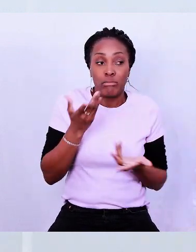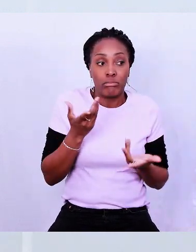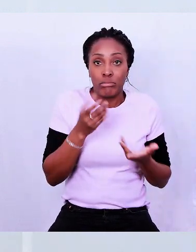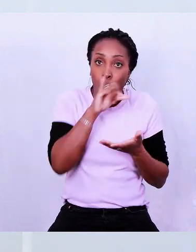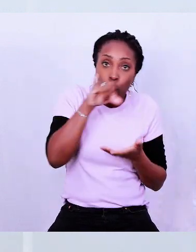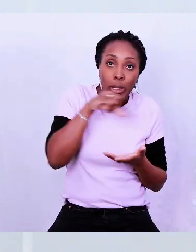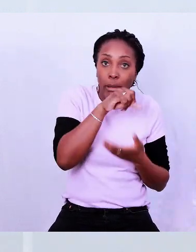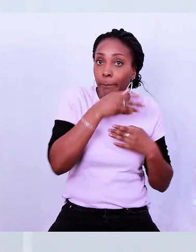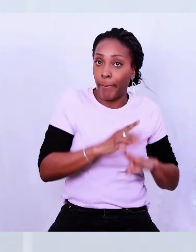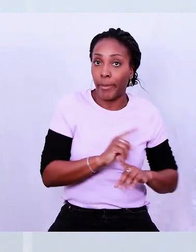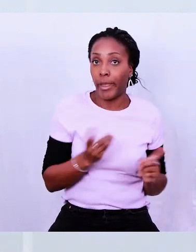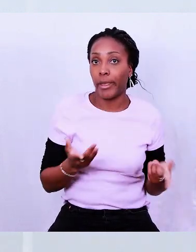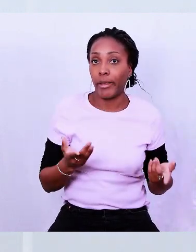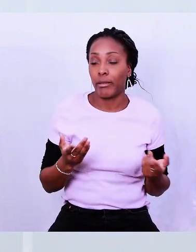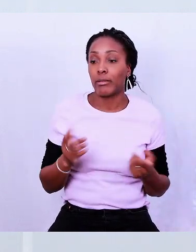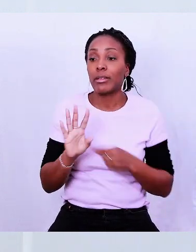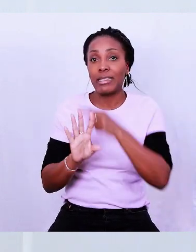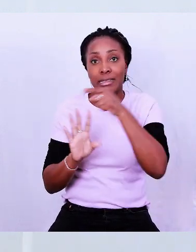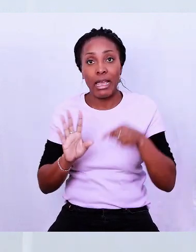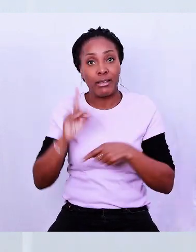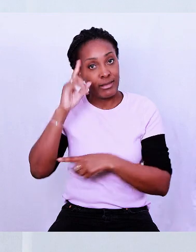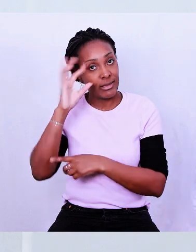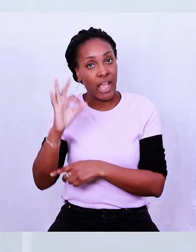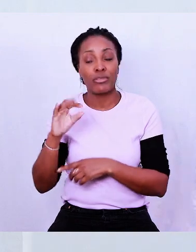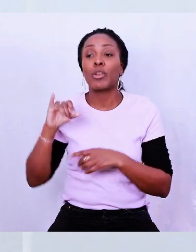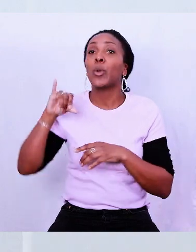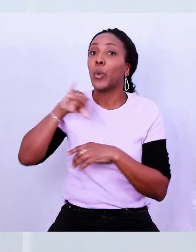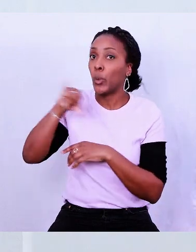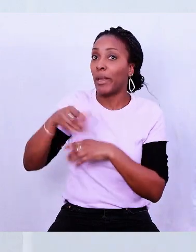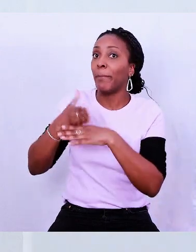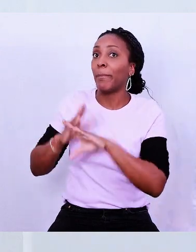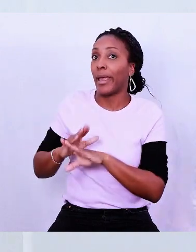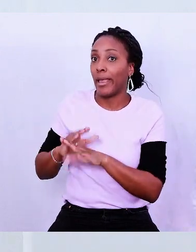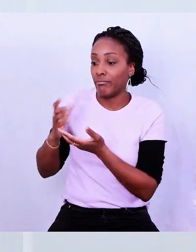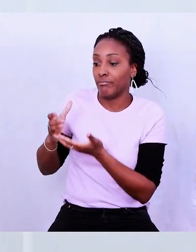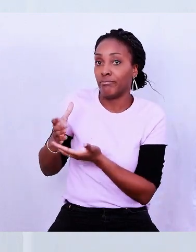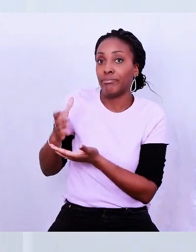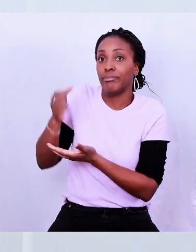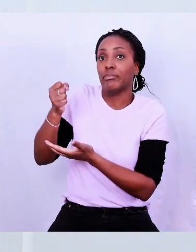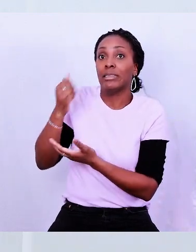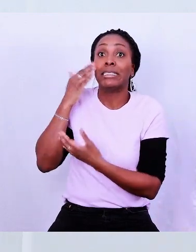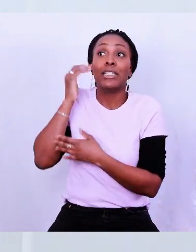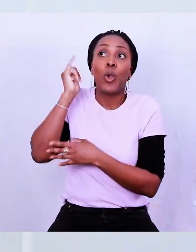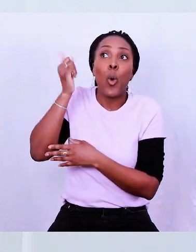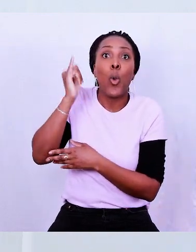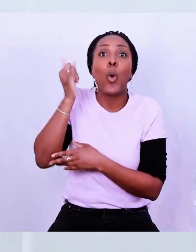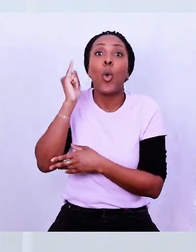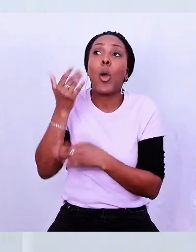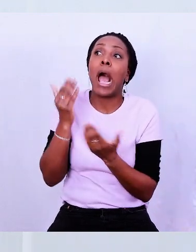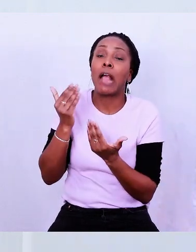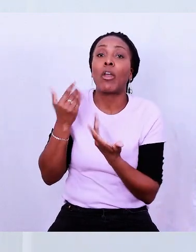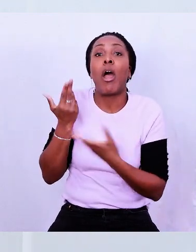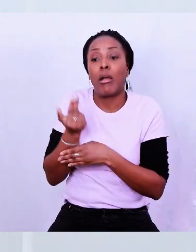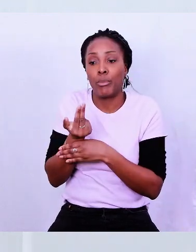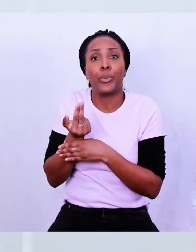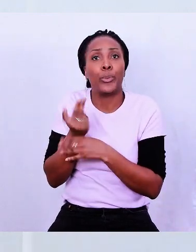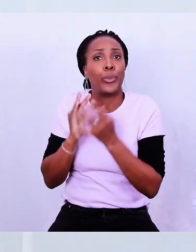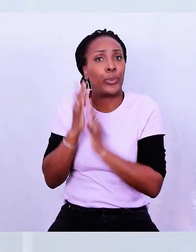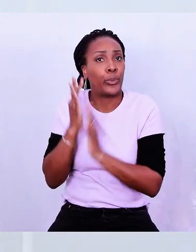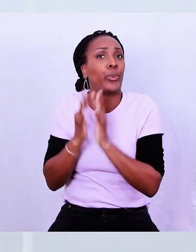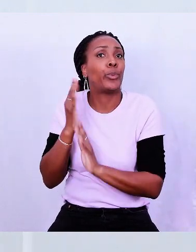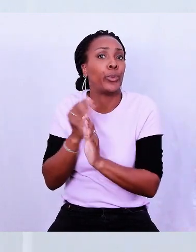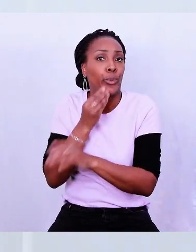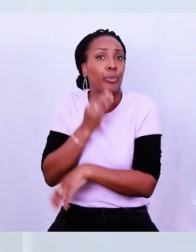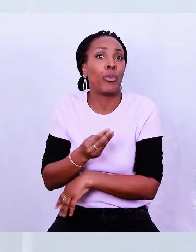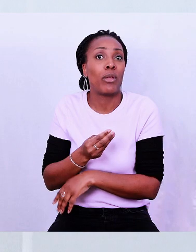vase supplémentaire. Et les sages, elles ont un vase au cas où, si ça dure longtemps, l'attente en fait. Et on voit